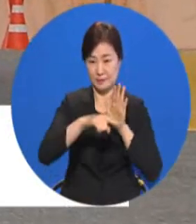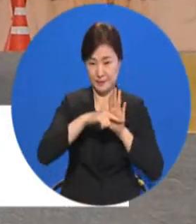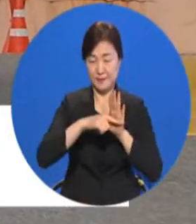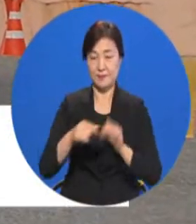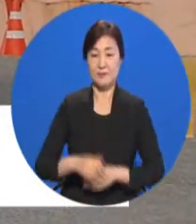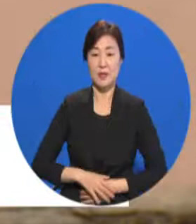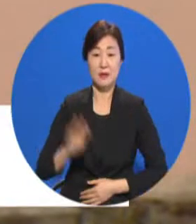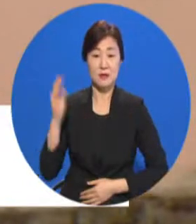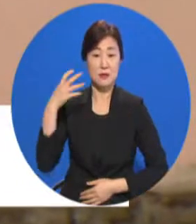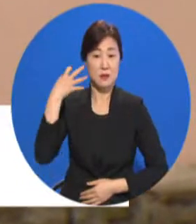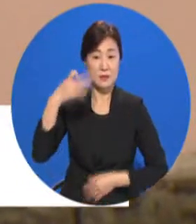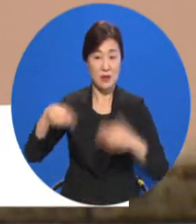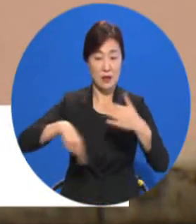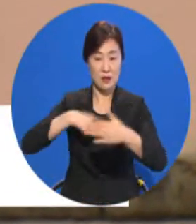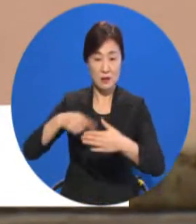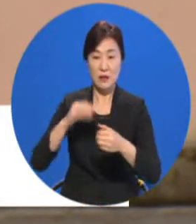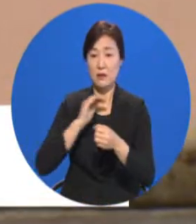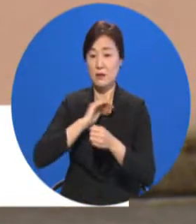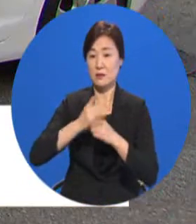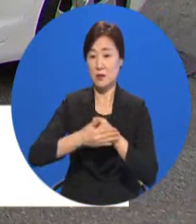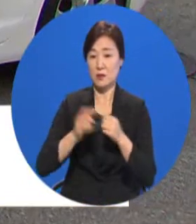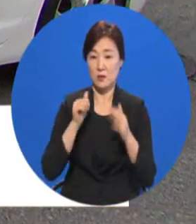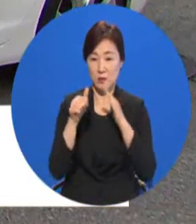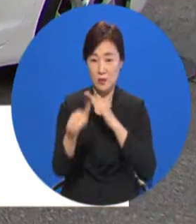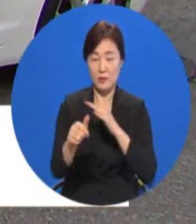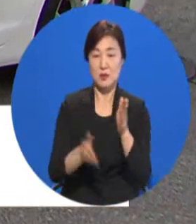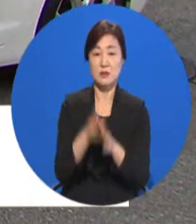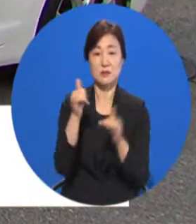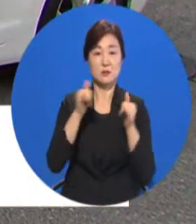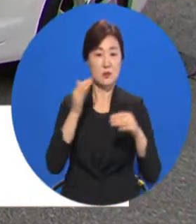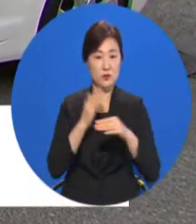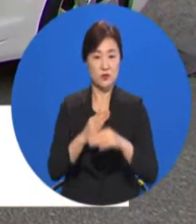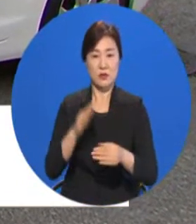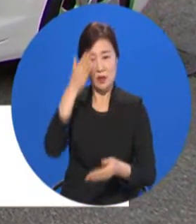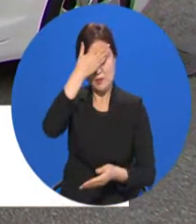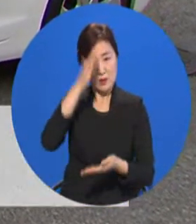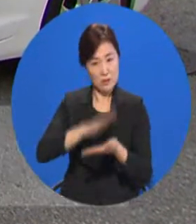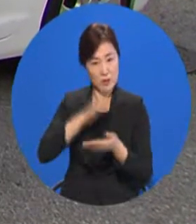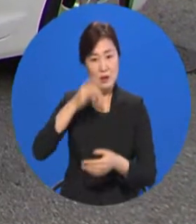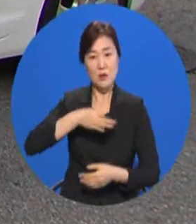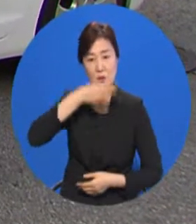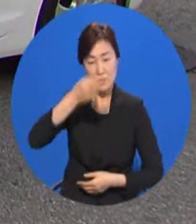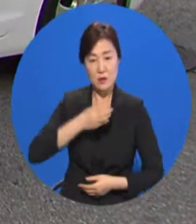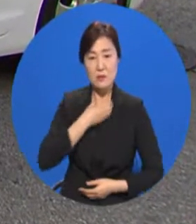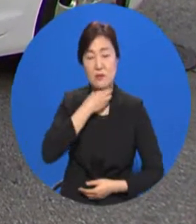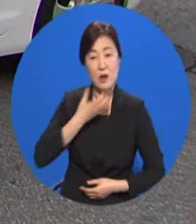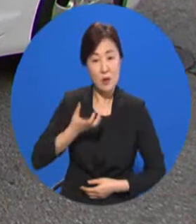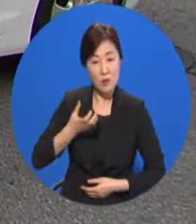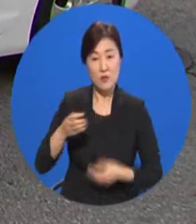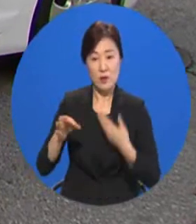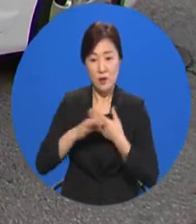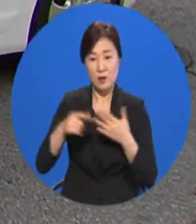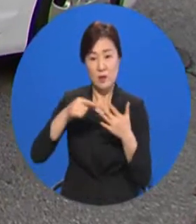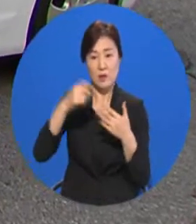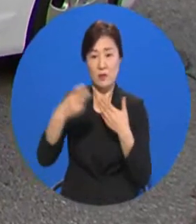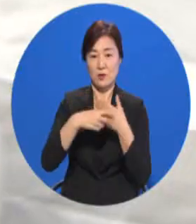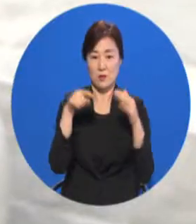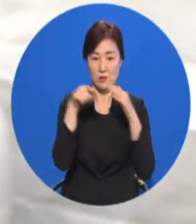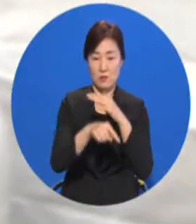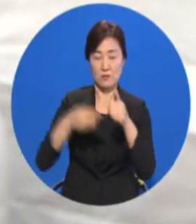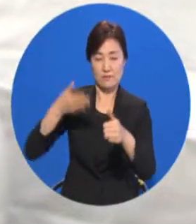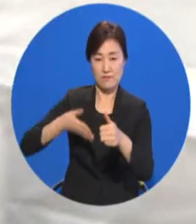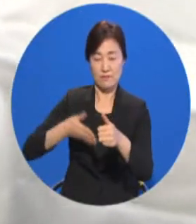최근 14일 이내 대구를 방문한 시민들 가운데 발열, 기침, 호흡기 증상이 있는 경우 선별진료소를 방문할